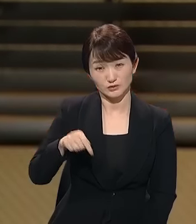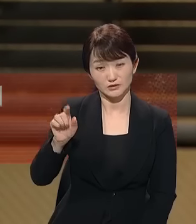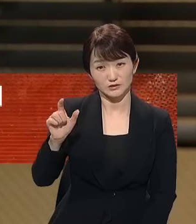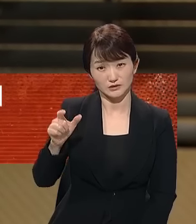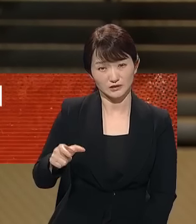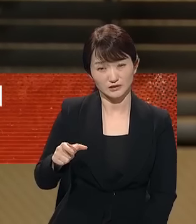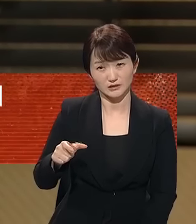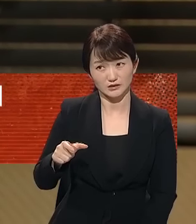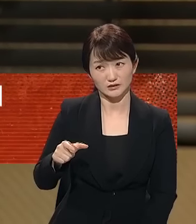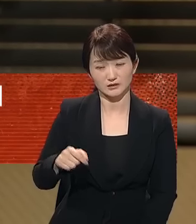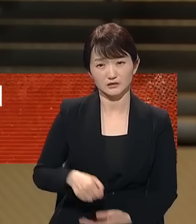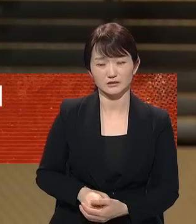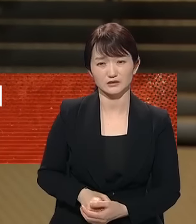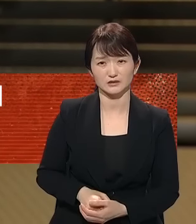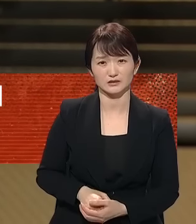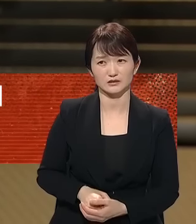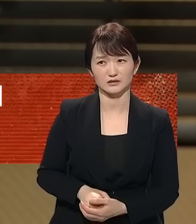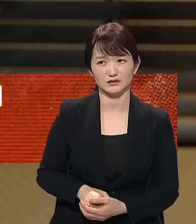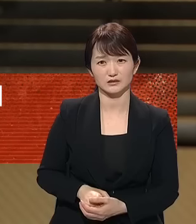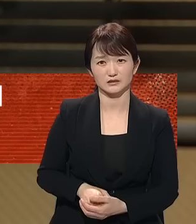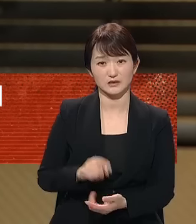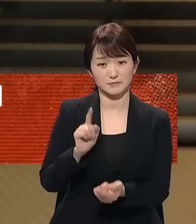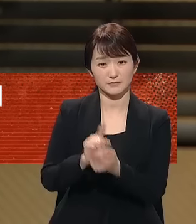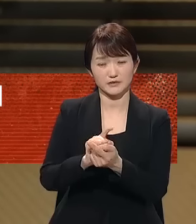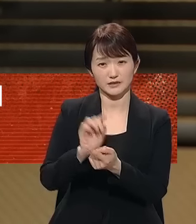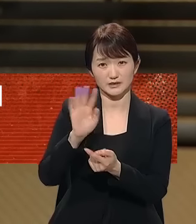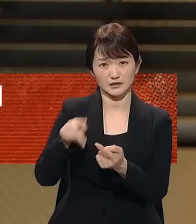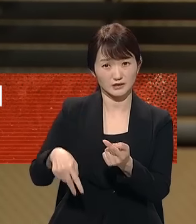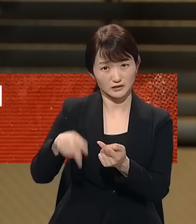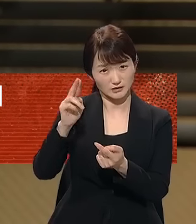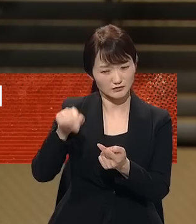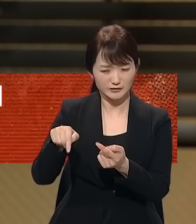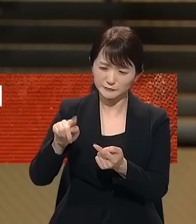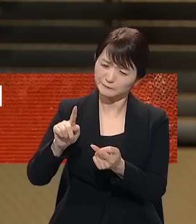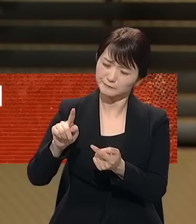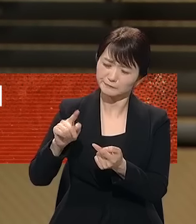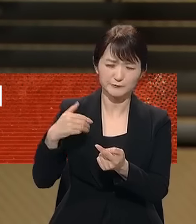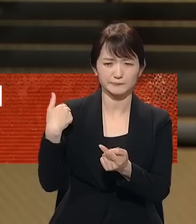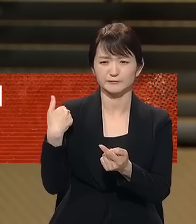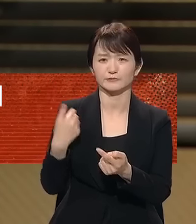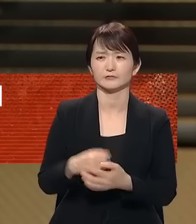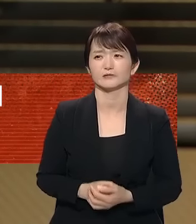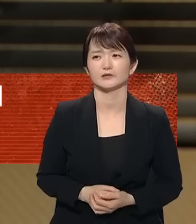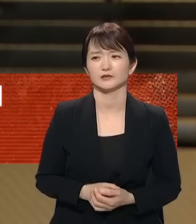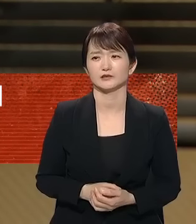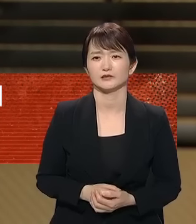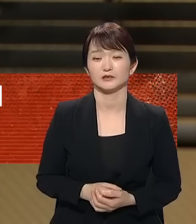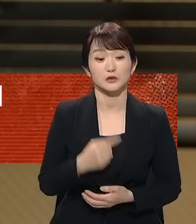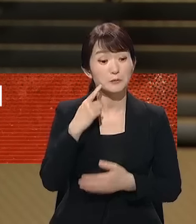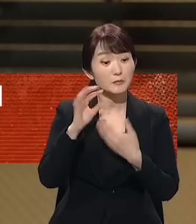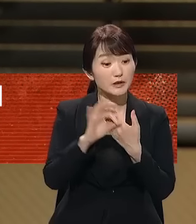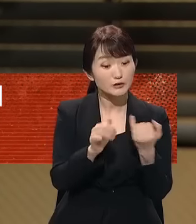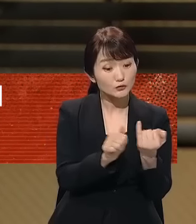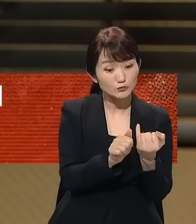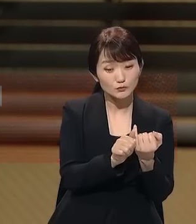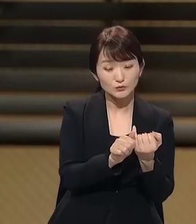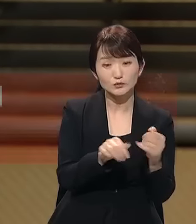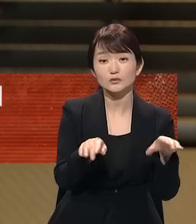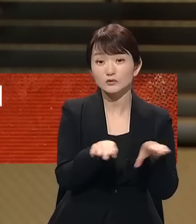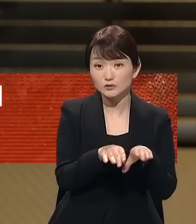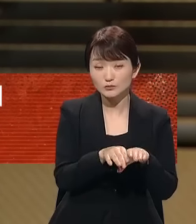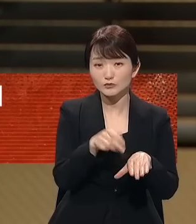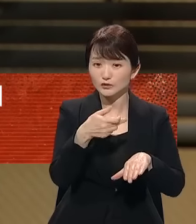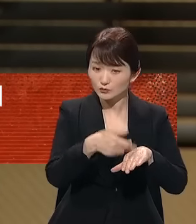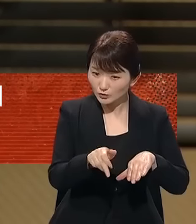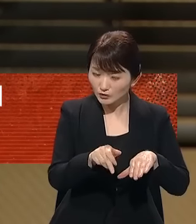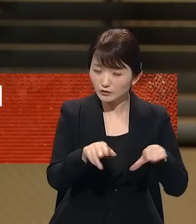의절까지 해야 될 정도의 상황인지는 잘 모르겠어요. 만약에 진짜 말씀하셨던 것처럼 이 부부도 가지 않고 조카도 안 가고